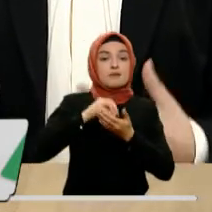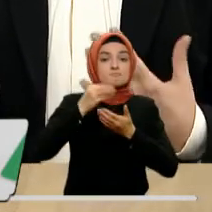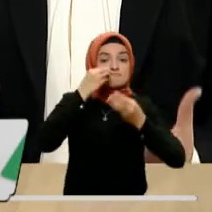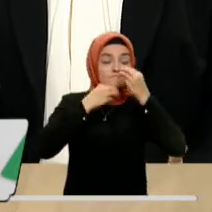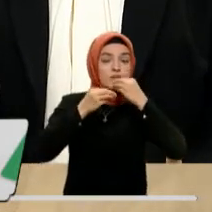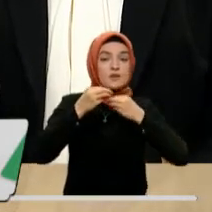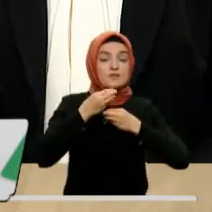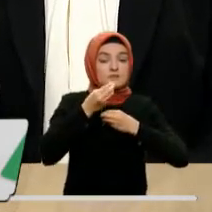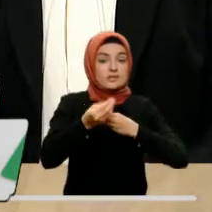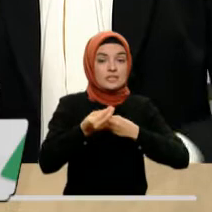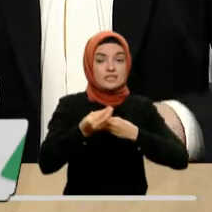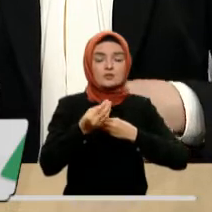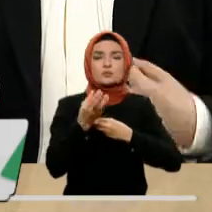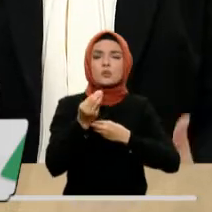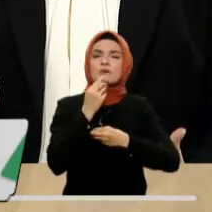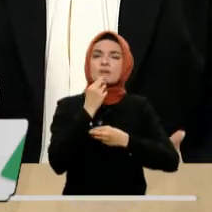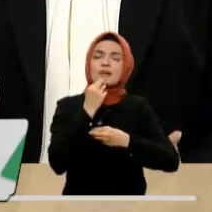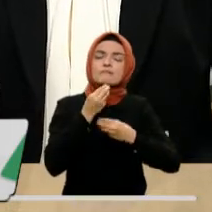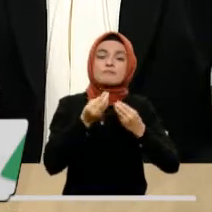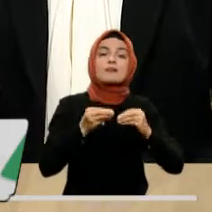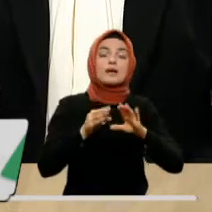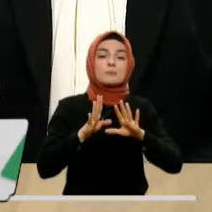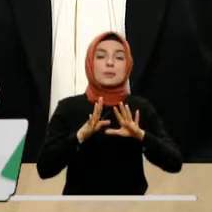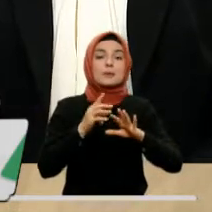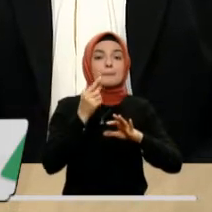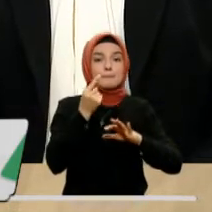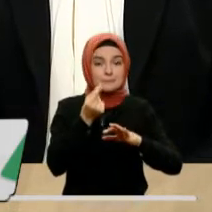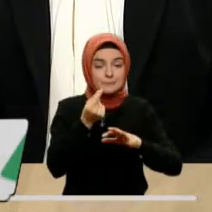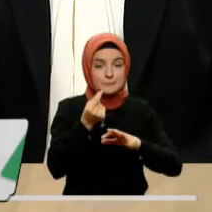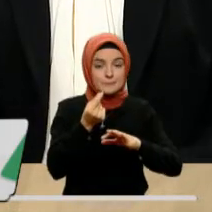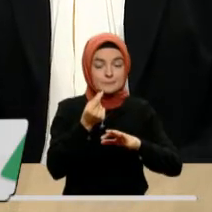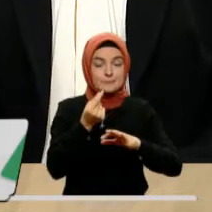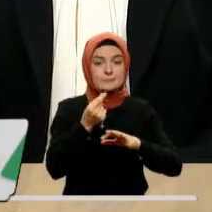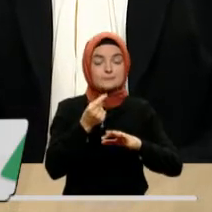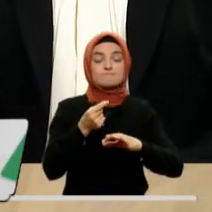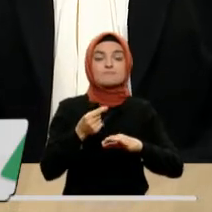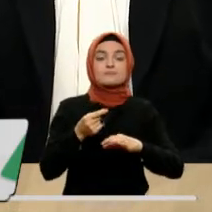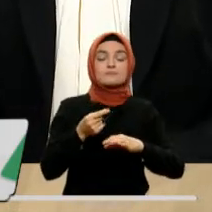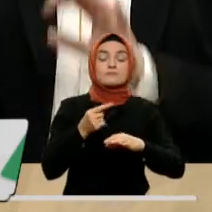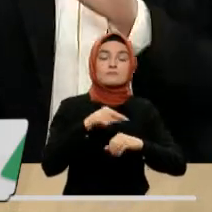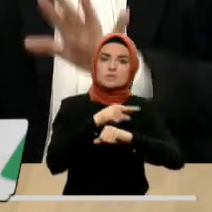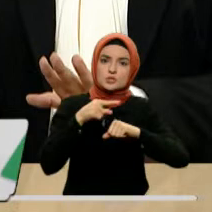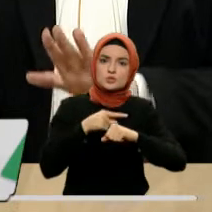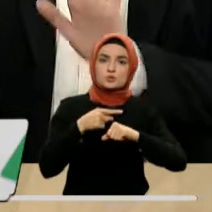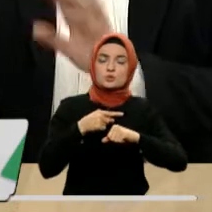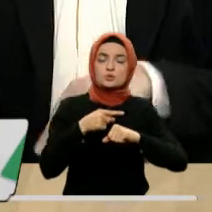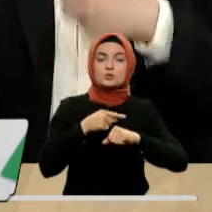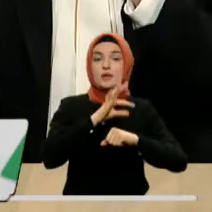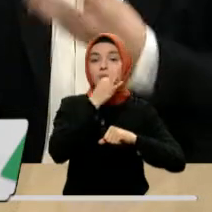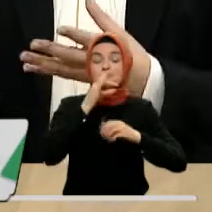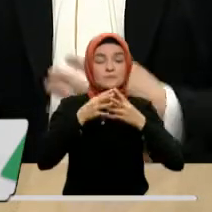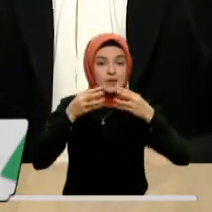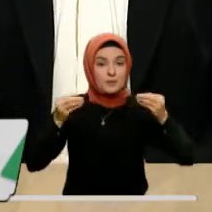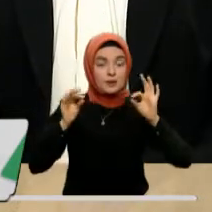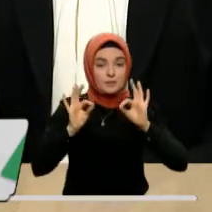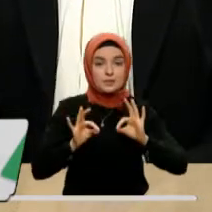tatlı meyveleri vermeyin. Şöyle bir mesela bir sebzeyle başlayın. Kabak patates gibi. Belli bir süre mi peki? Evet. Yo yo, ilk besinini verirken, ilk